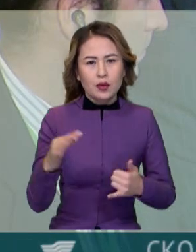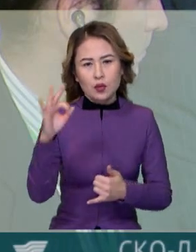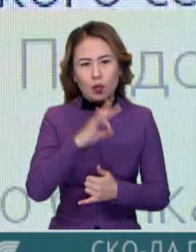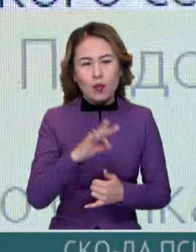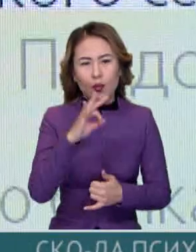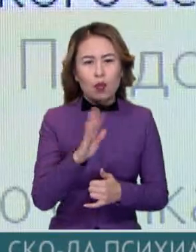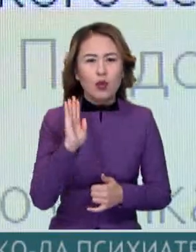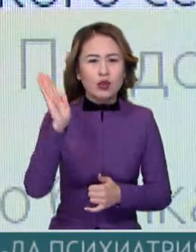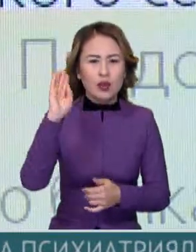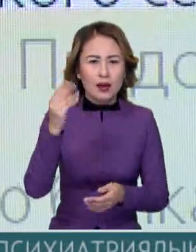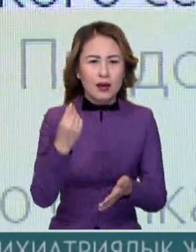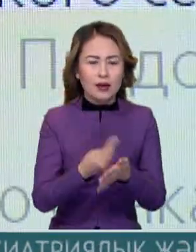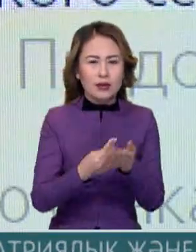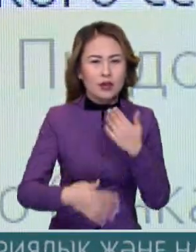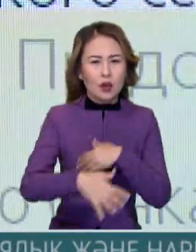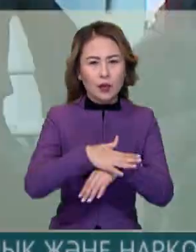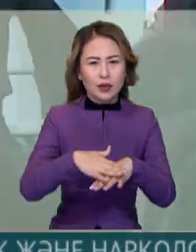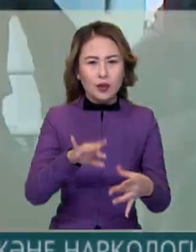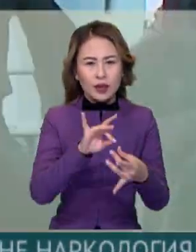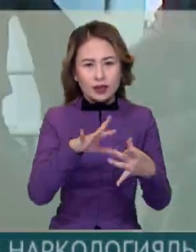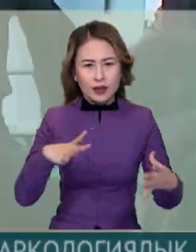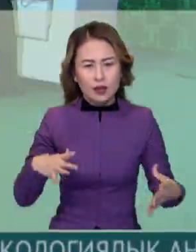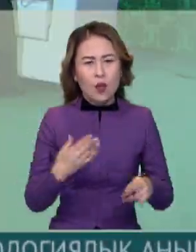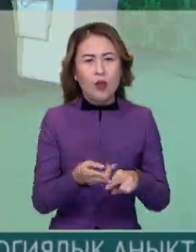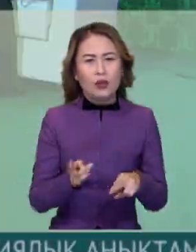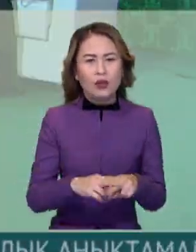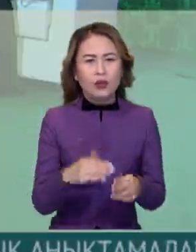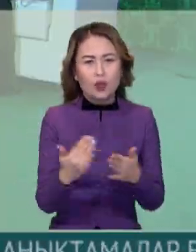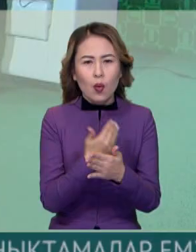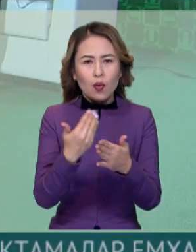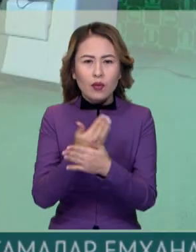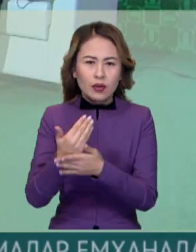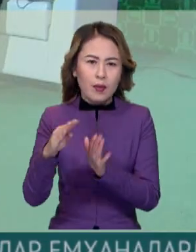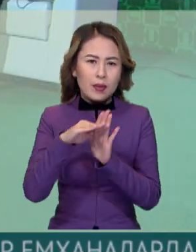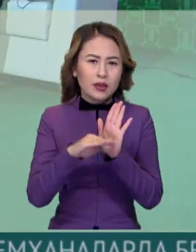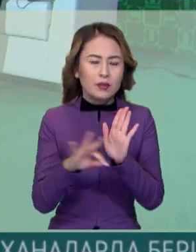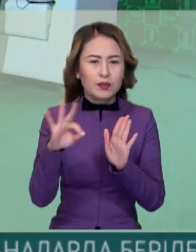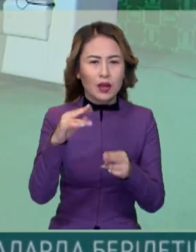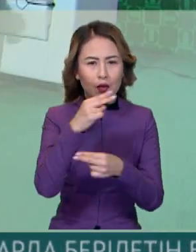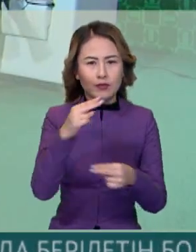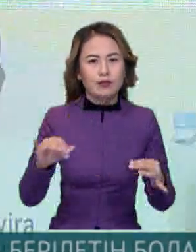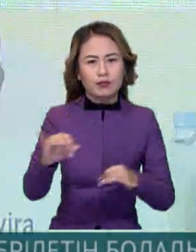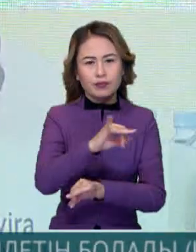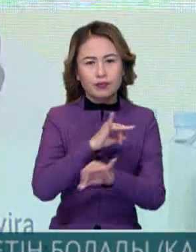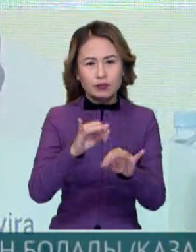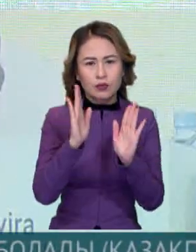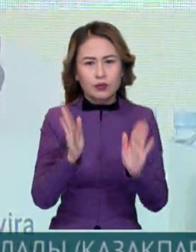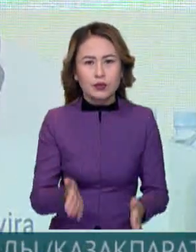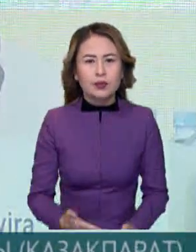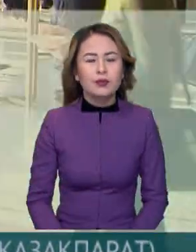мәртебесі және оның болашағы, қаржы нарығының тәуекелдер мен оның жаңа бағдарламалар сияқты тақырыптар қозғалады.